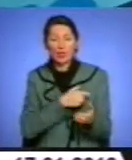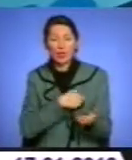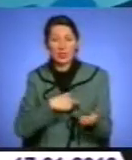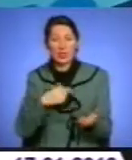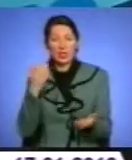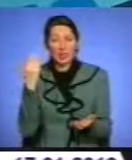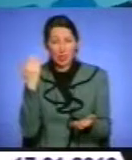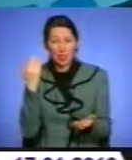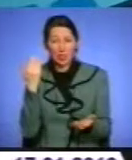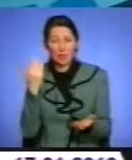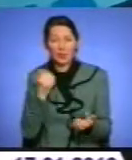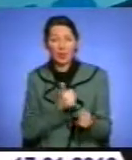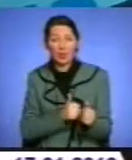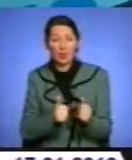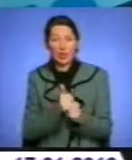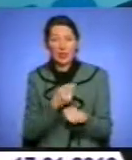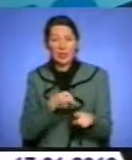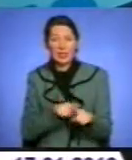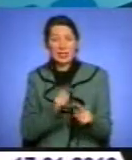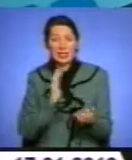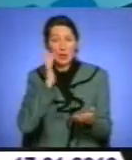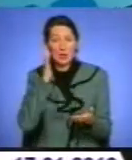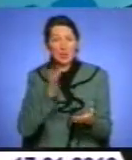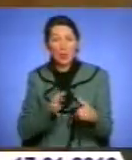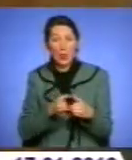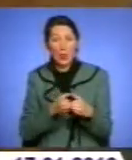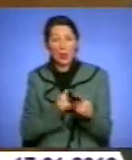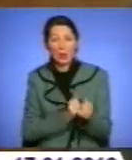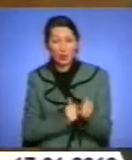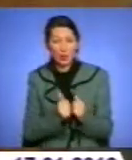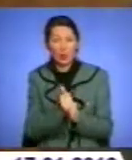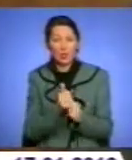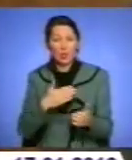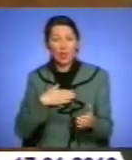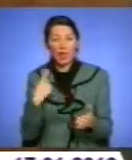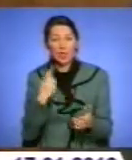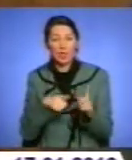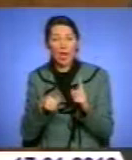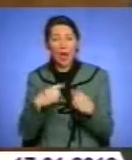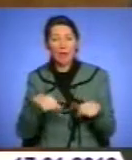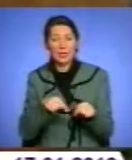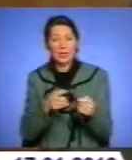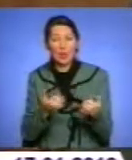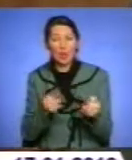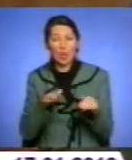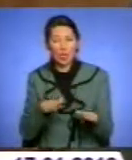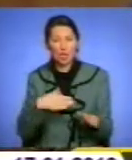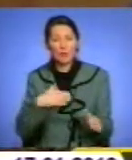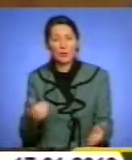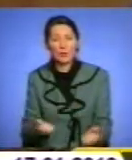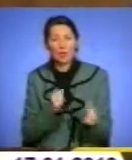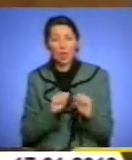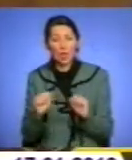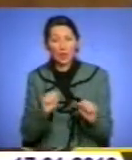і прерогатива тієї політичної партії висувати. Наша обласна організація прийняла рішення, наш підтримало